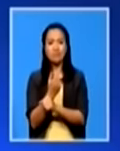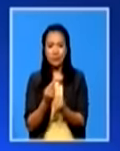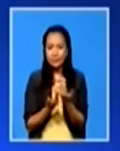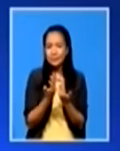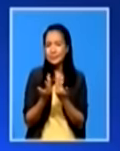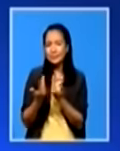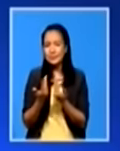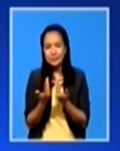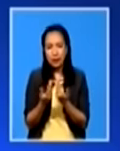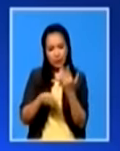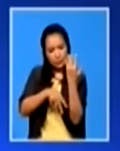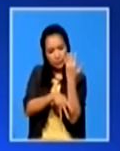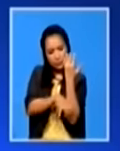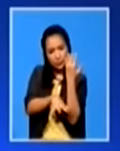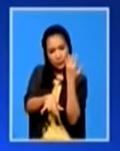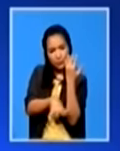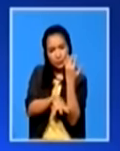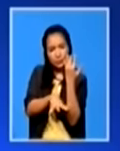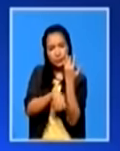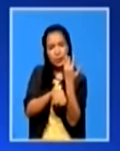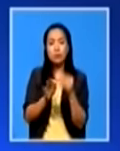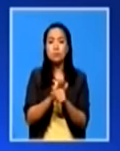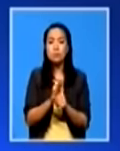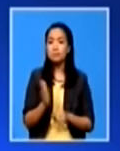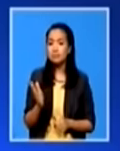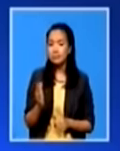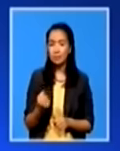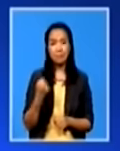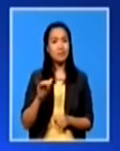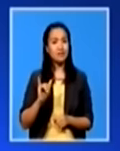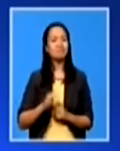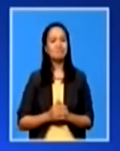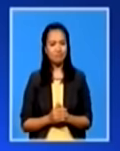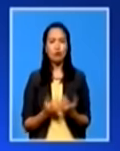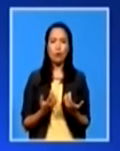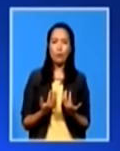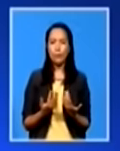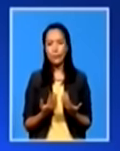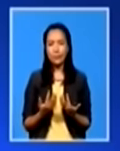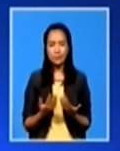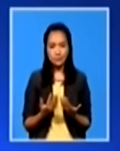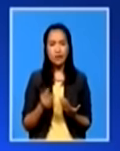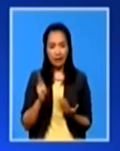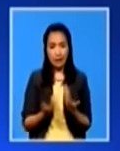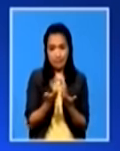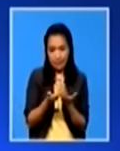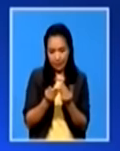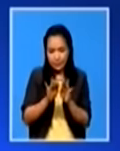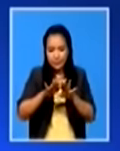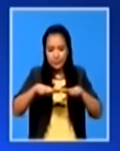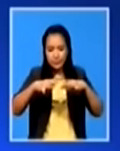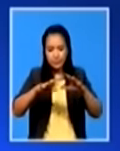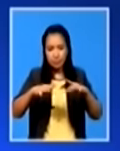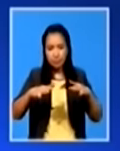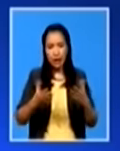ตไม่เต็มที่รากคือยังไม่ยาวนะครับยังไม่แข็งแรงเท่าไหร่นักเพราะเราอาจจะต้องมีหญ้าเพื่อจะคลุมดินไม่ให้น้ำมันเซาะล